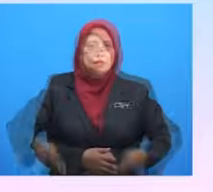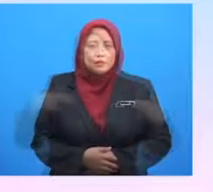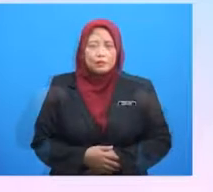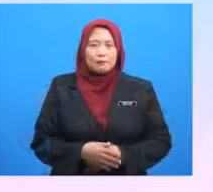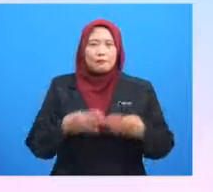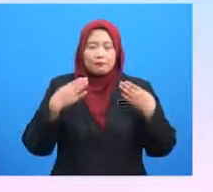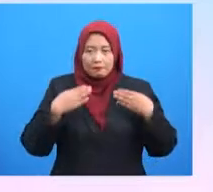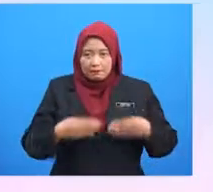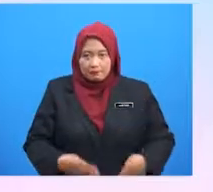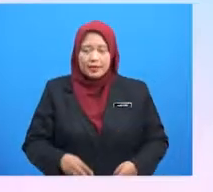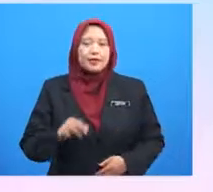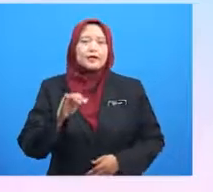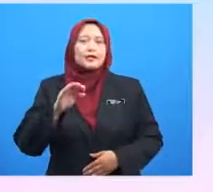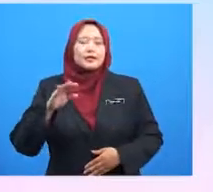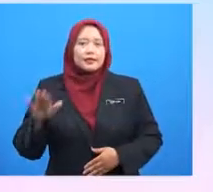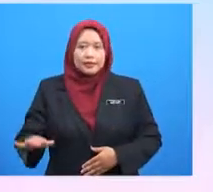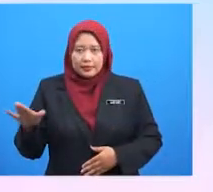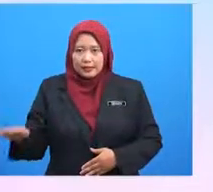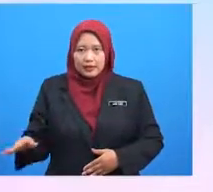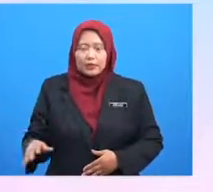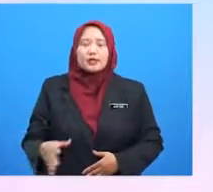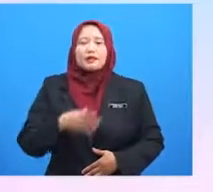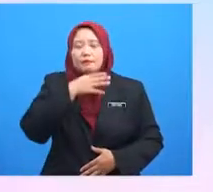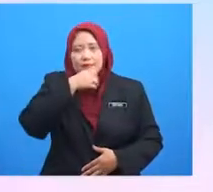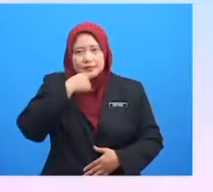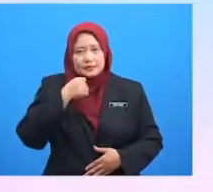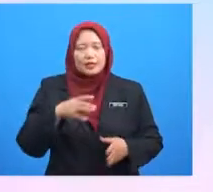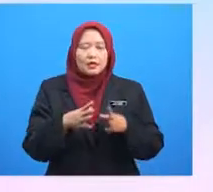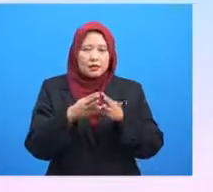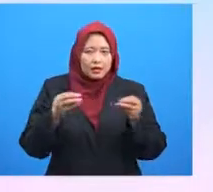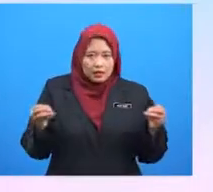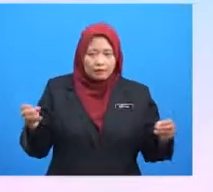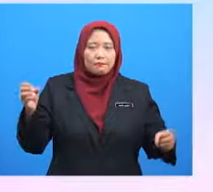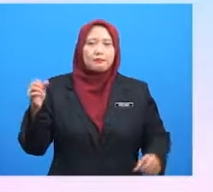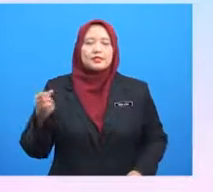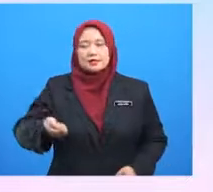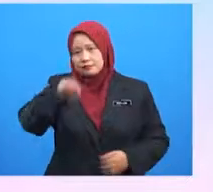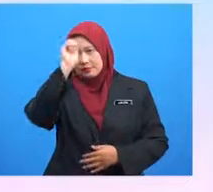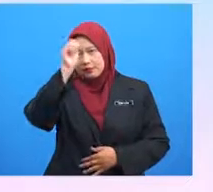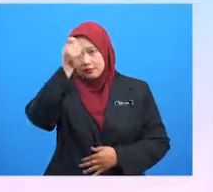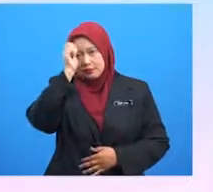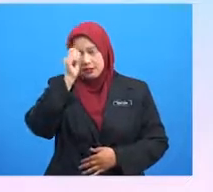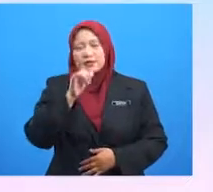Badan adik basah selepas mandi. Ayah mengelap adik dengan tuala.